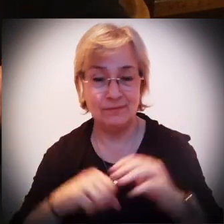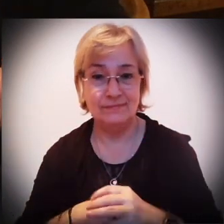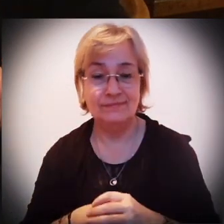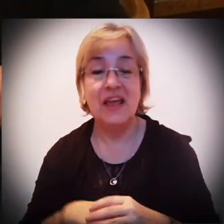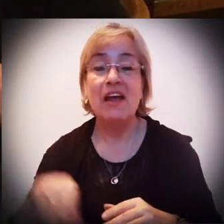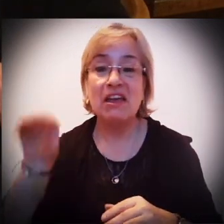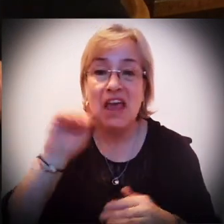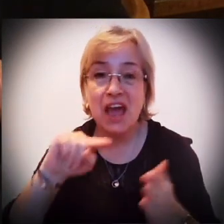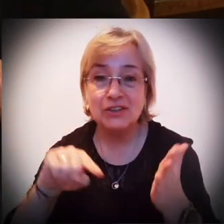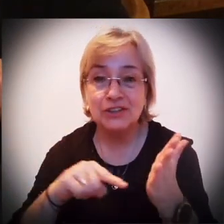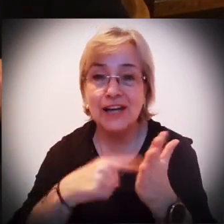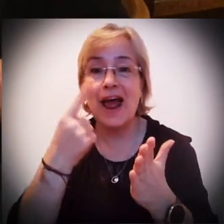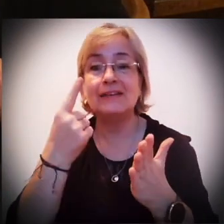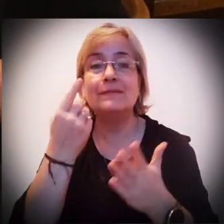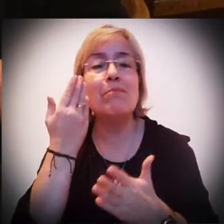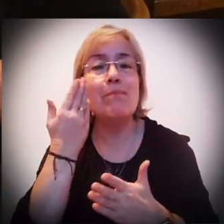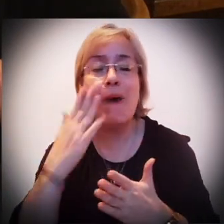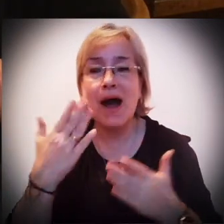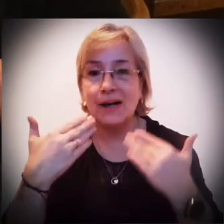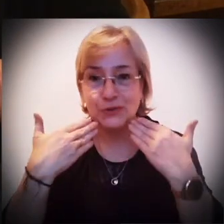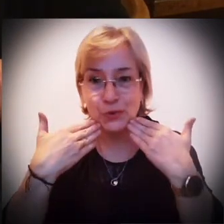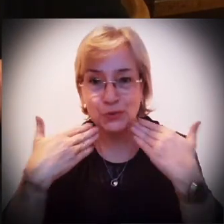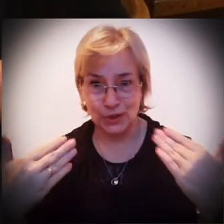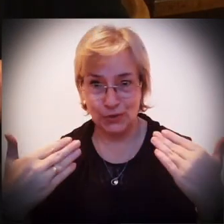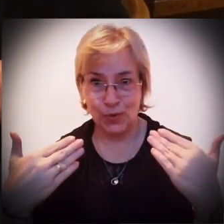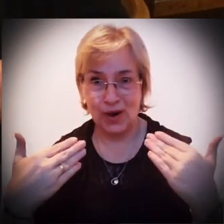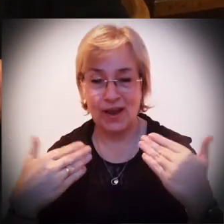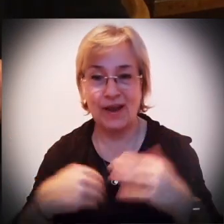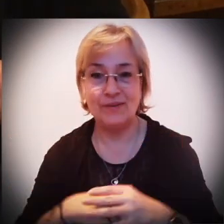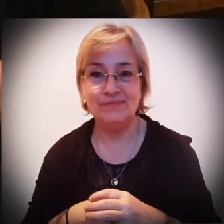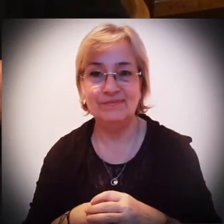Raz jeszcze bardzo Wam dziękuję